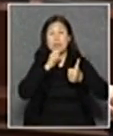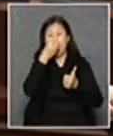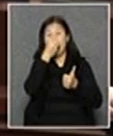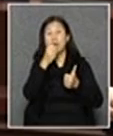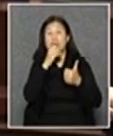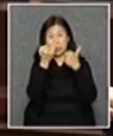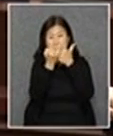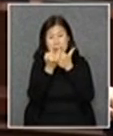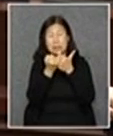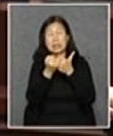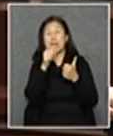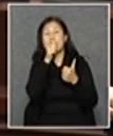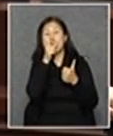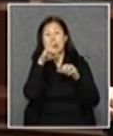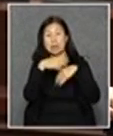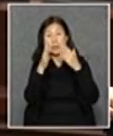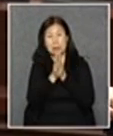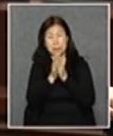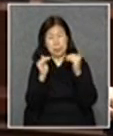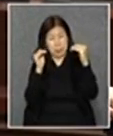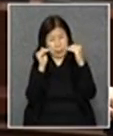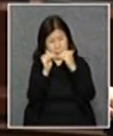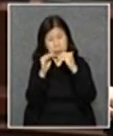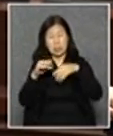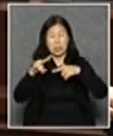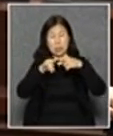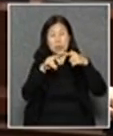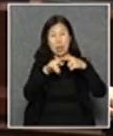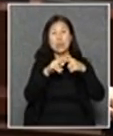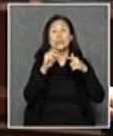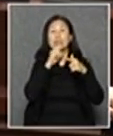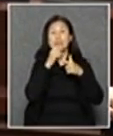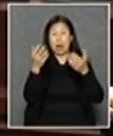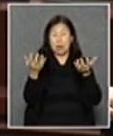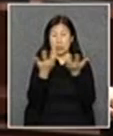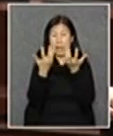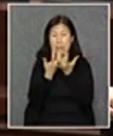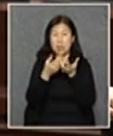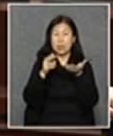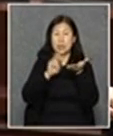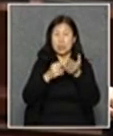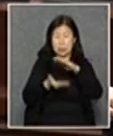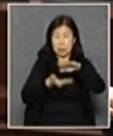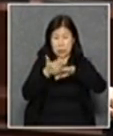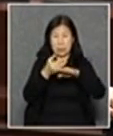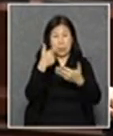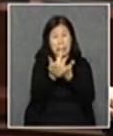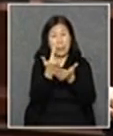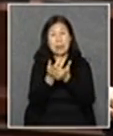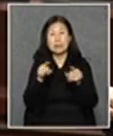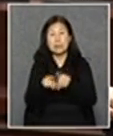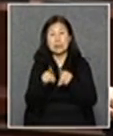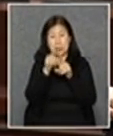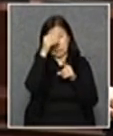學生和家長傳達了正面的推廣數學科的信息，提振重視這個學